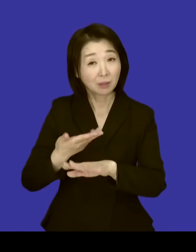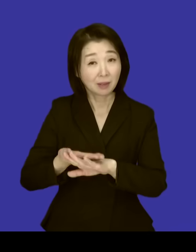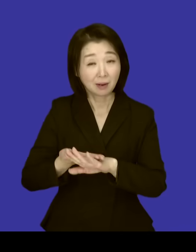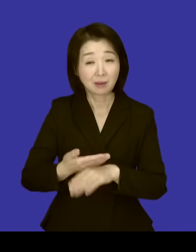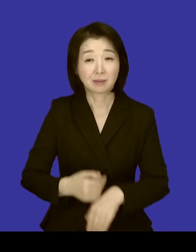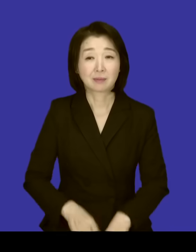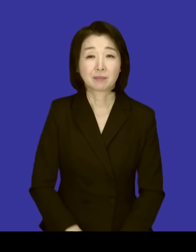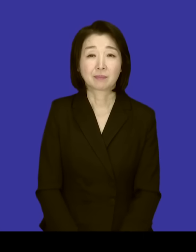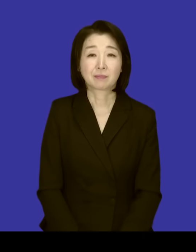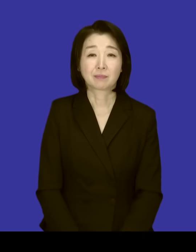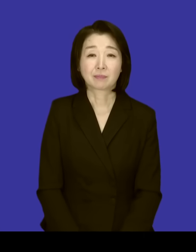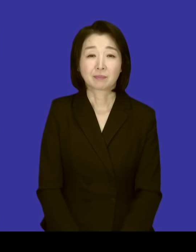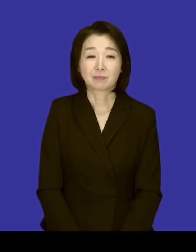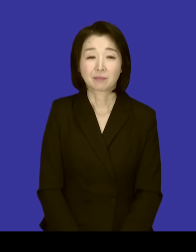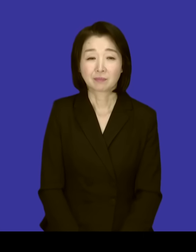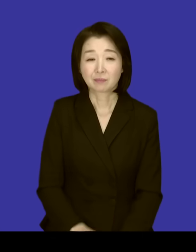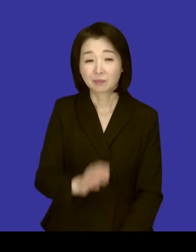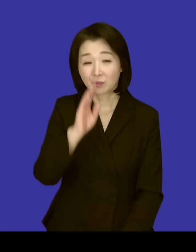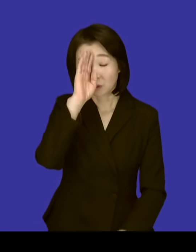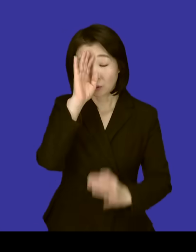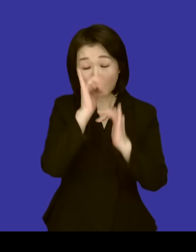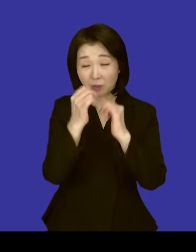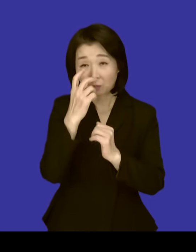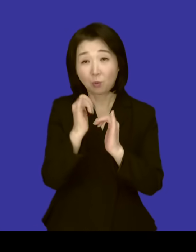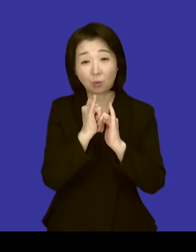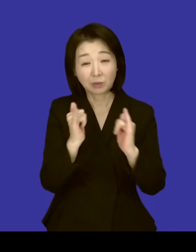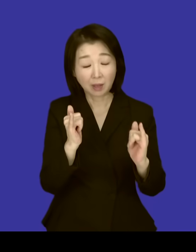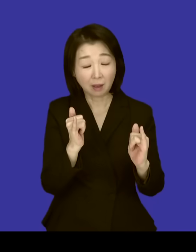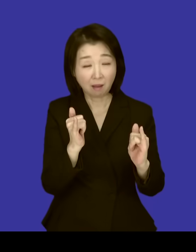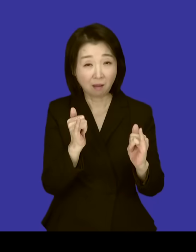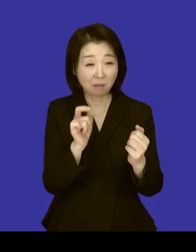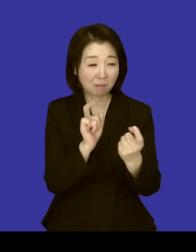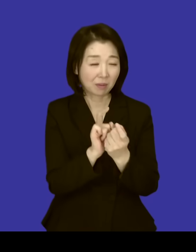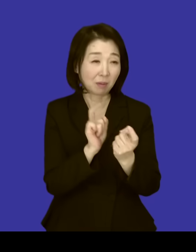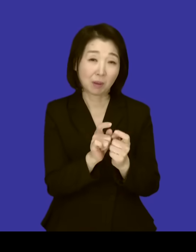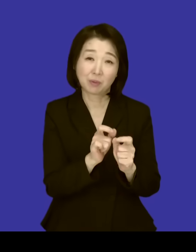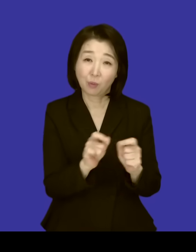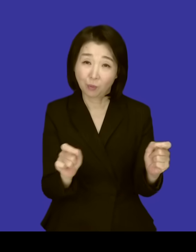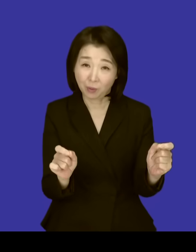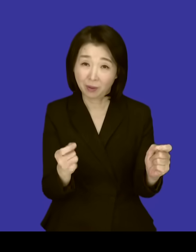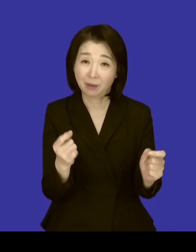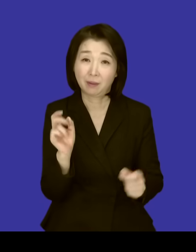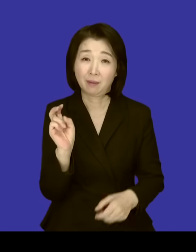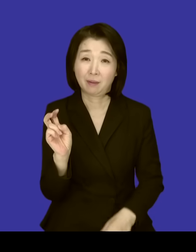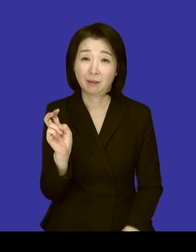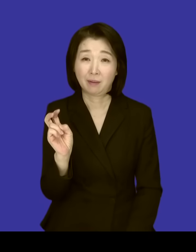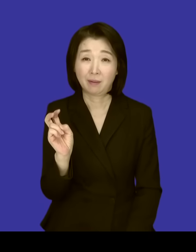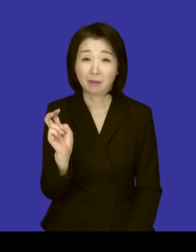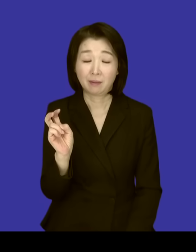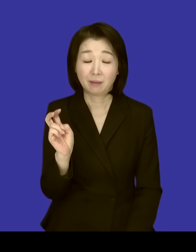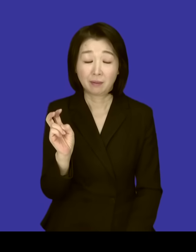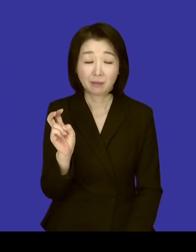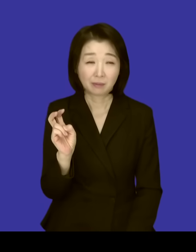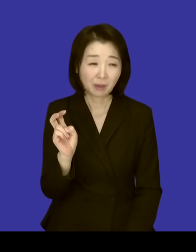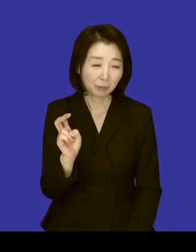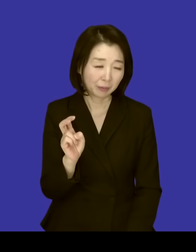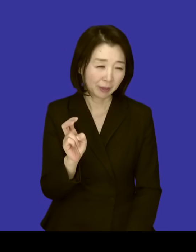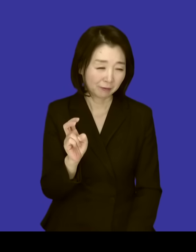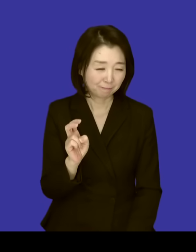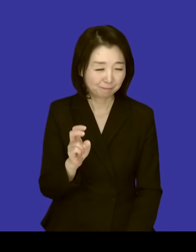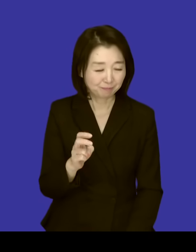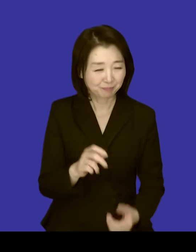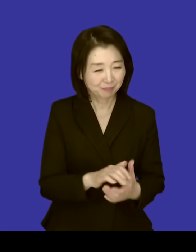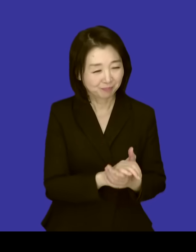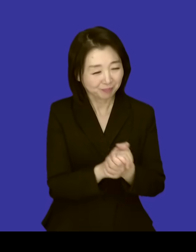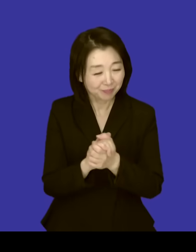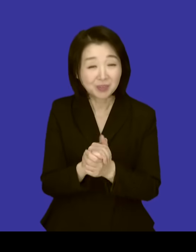다르게 그 환자나 보호자와 더 오랜 시간을 겪게 되니까 아무래도 좀 정이 들고 그렇지